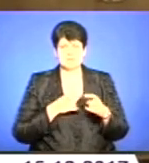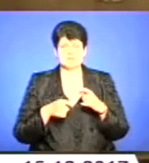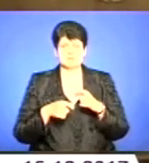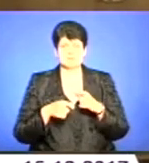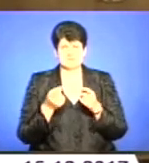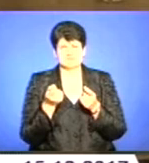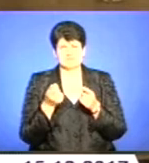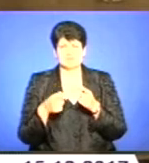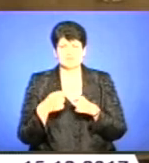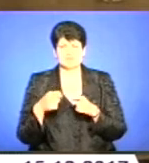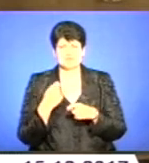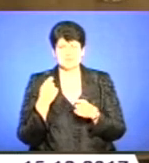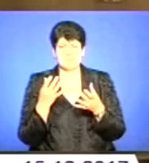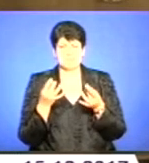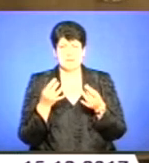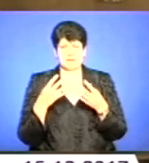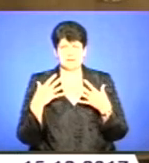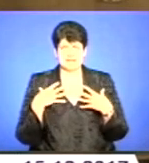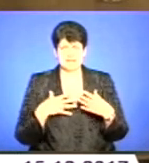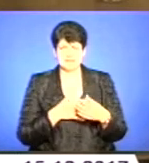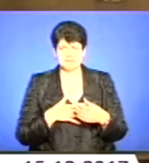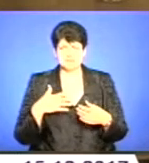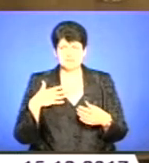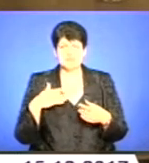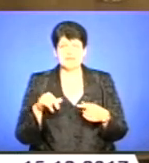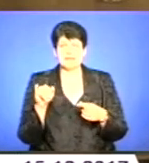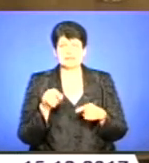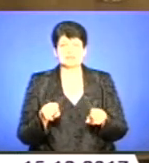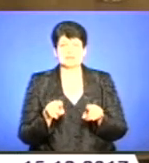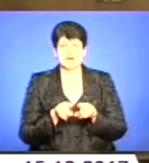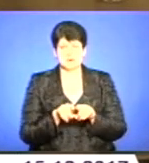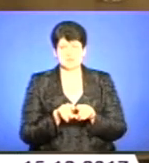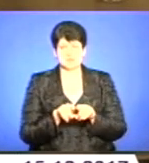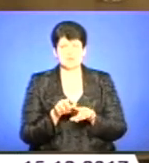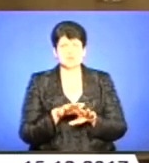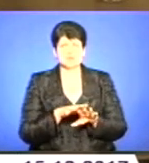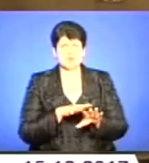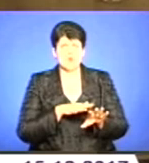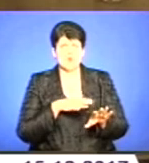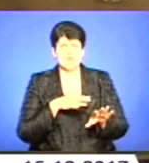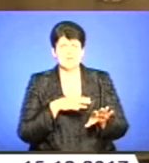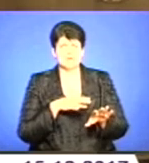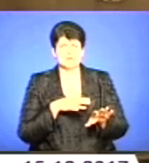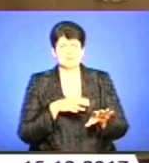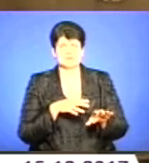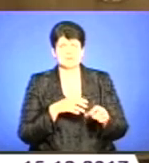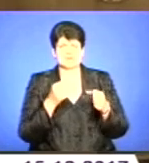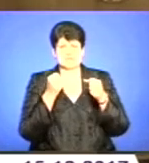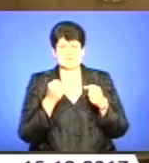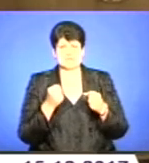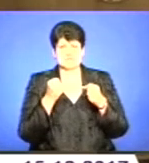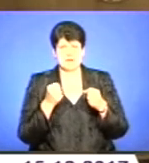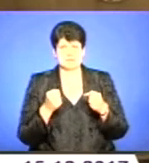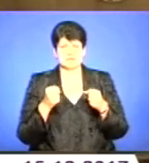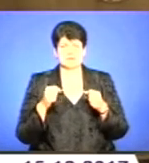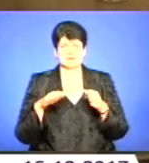пошкодженням, незначним пошкодженням м'яких тканин, а також від довготривалого здавлення нижньої